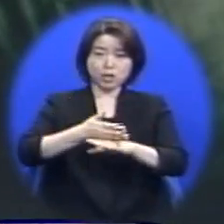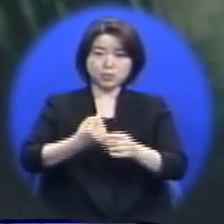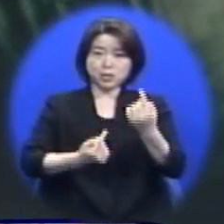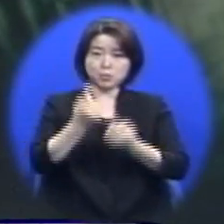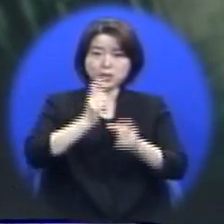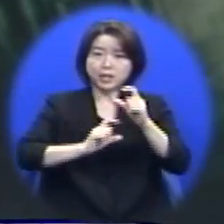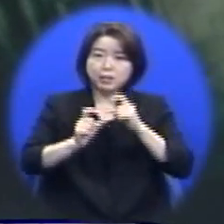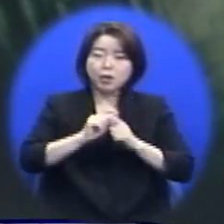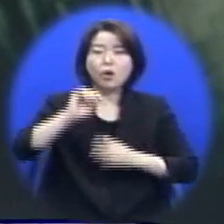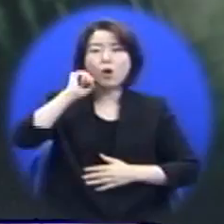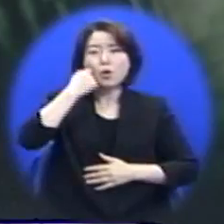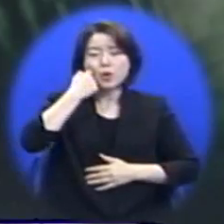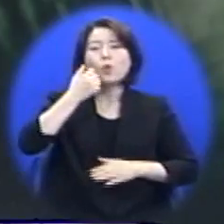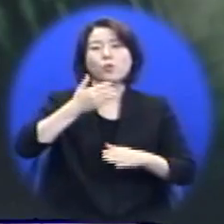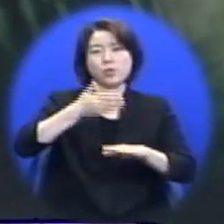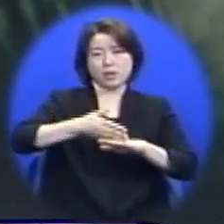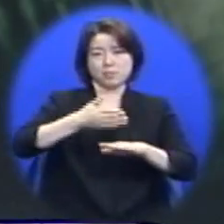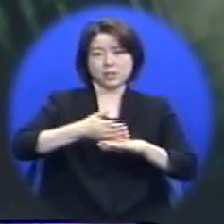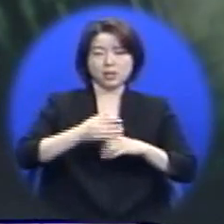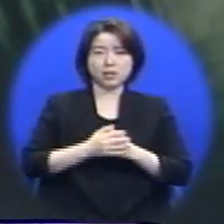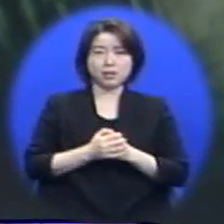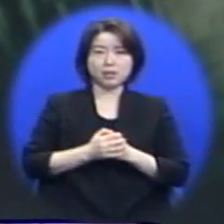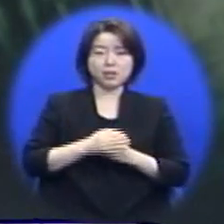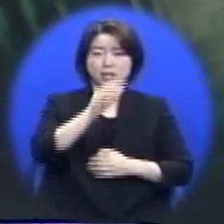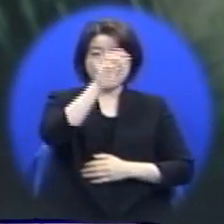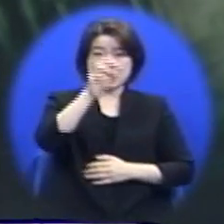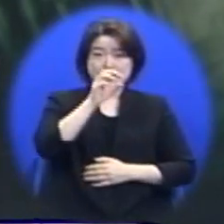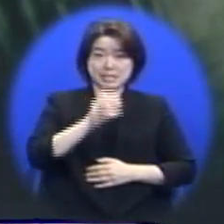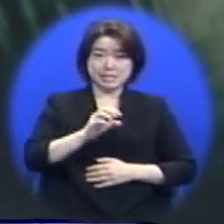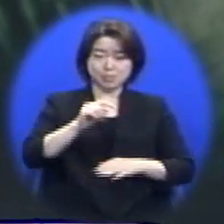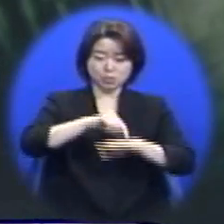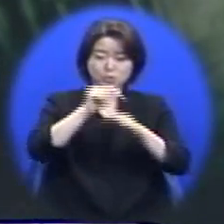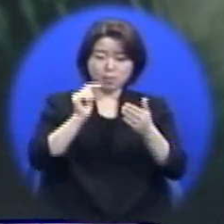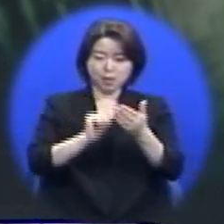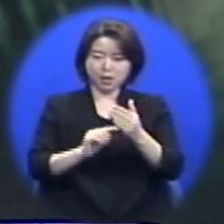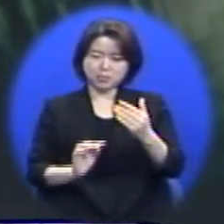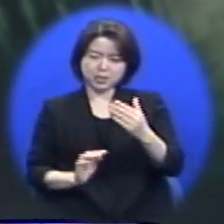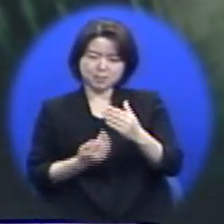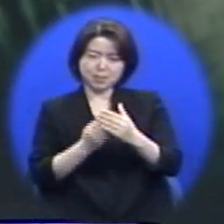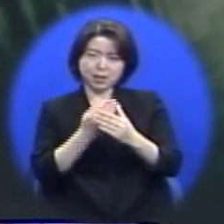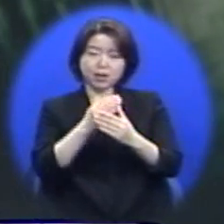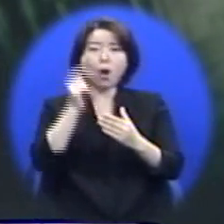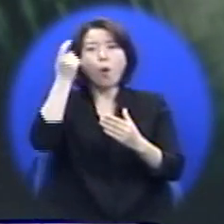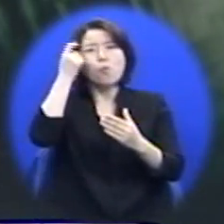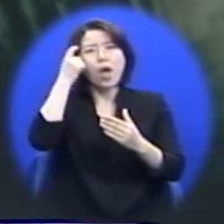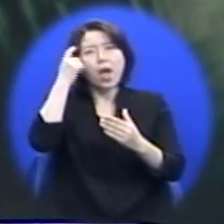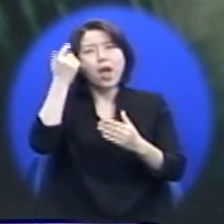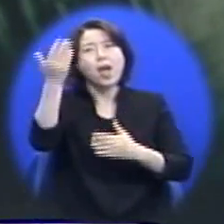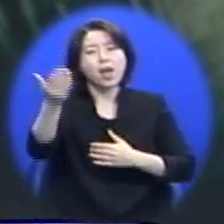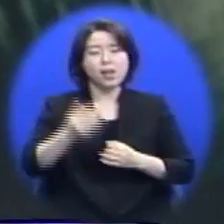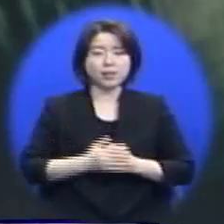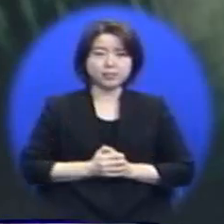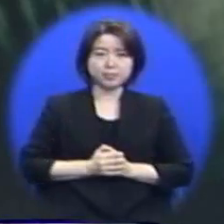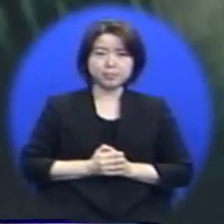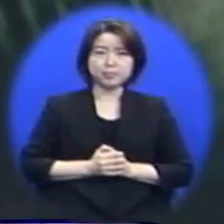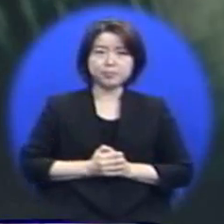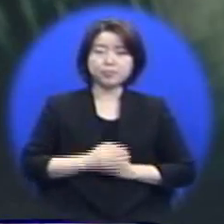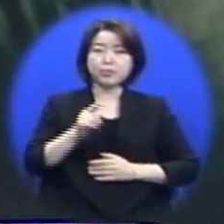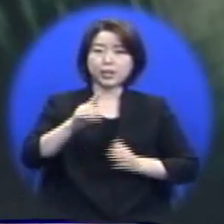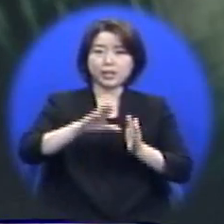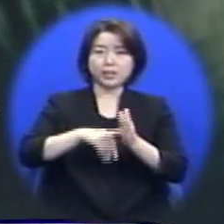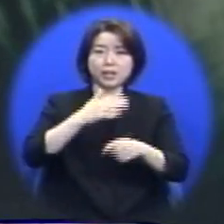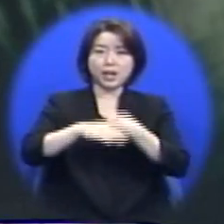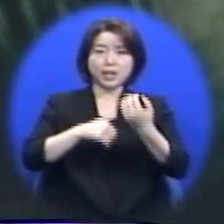감사절입니다. 질문이 나옵니다. 마음속에서부터 왜 그래야 되냐고. 그때 하나님이